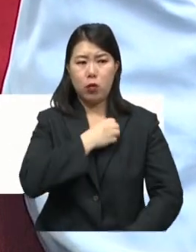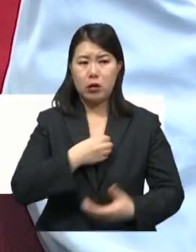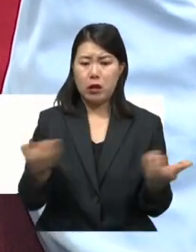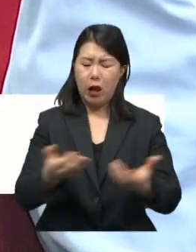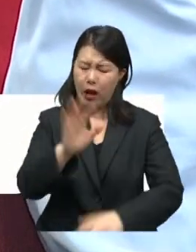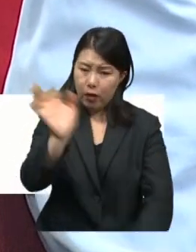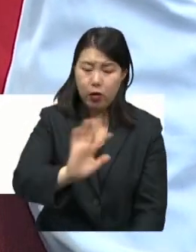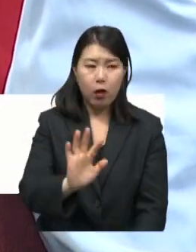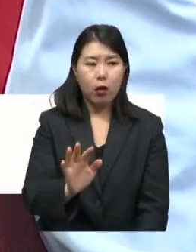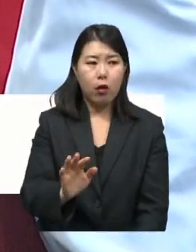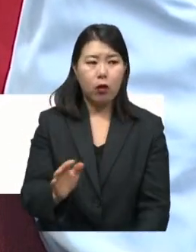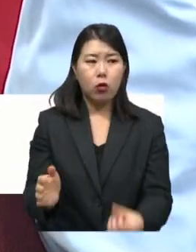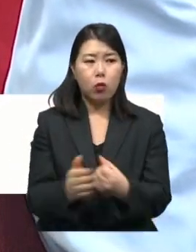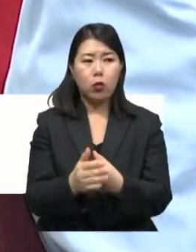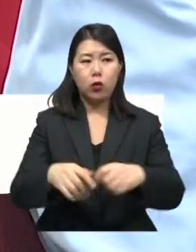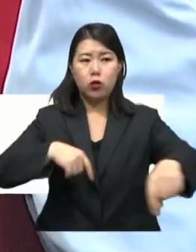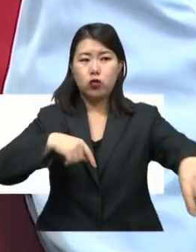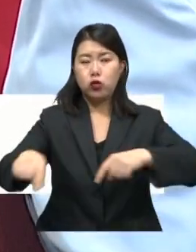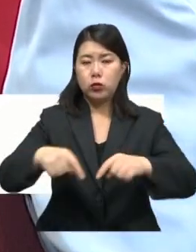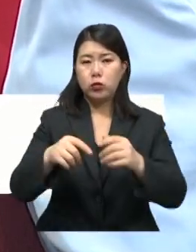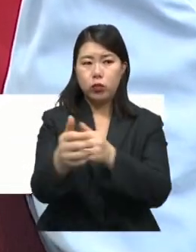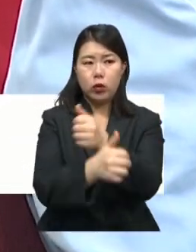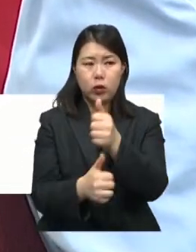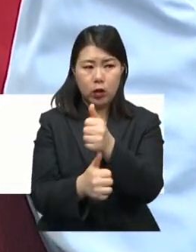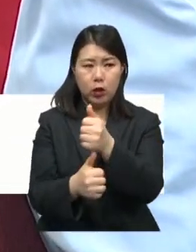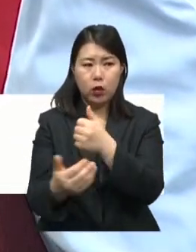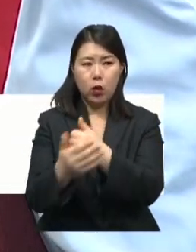안 하셨으면 저희 주민들 협의회가 나서서